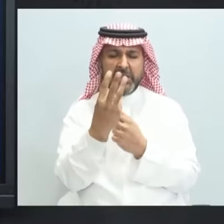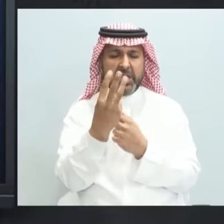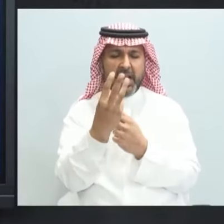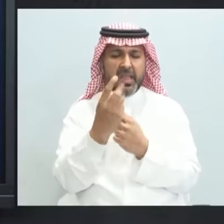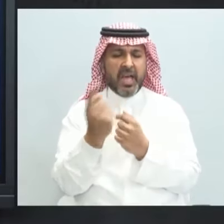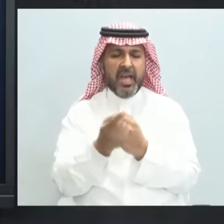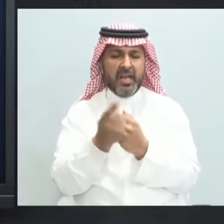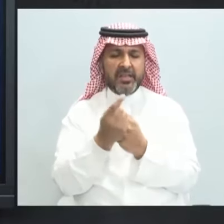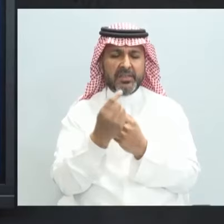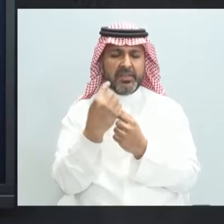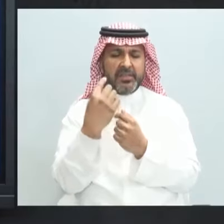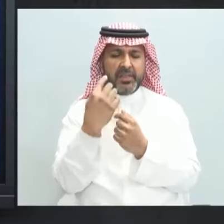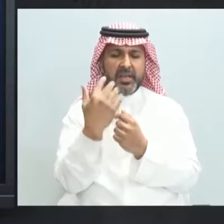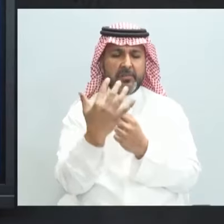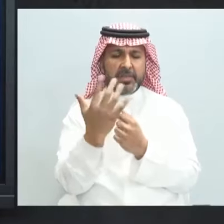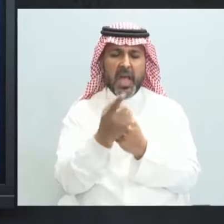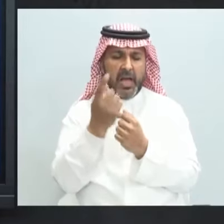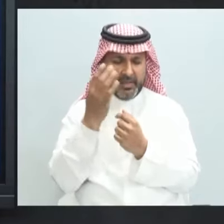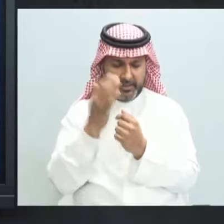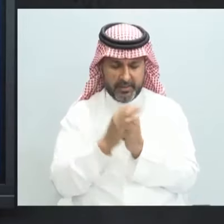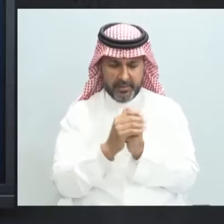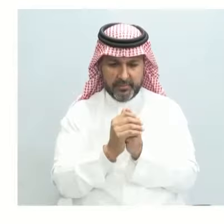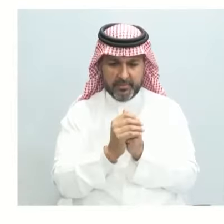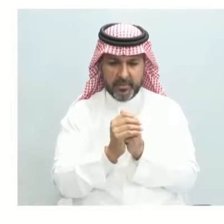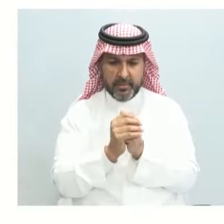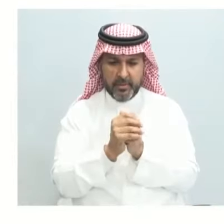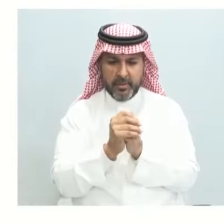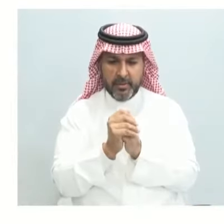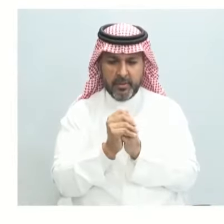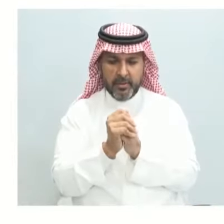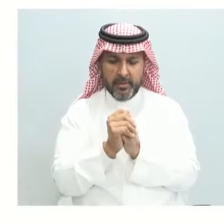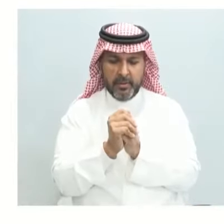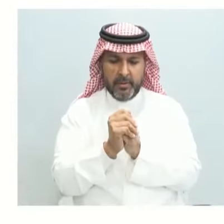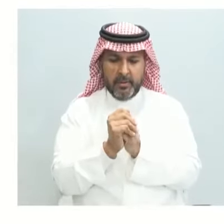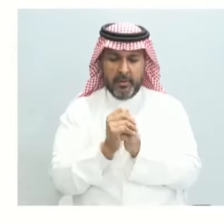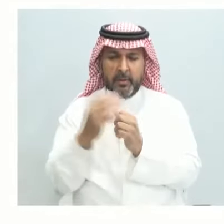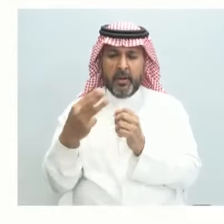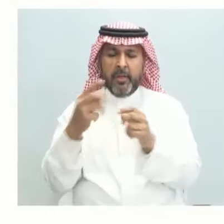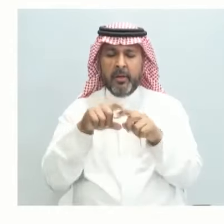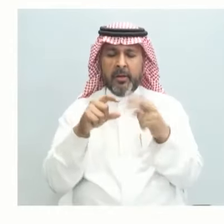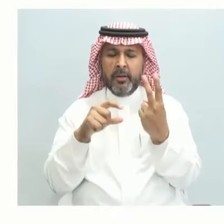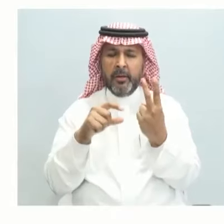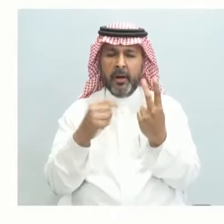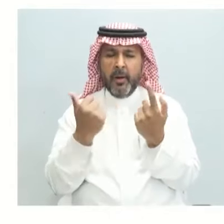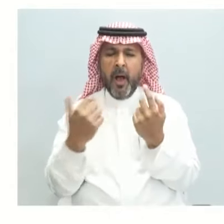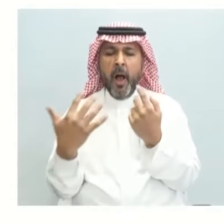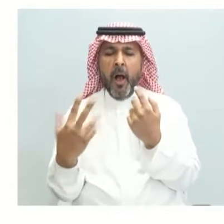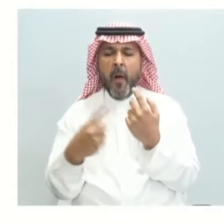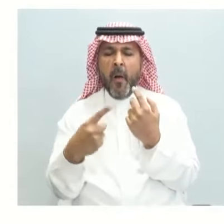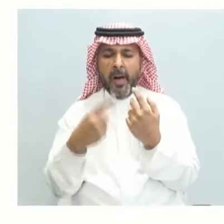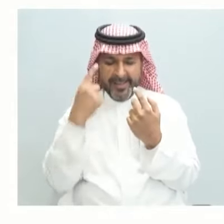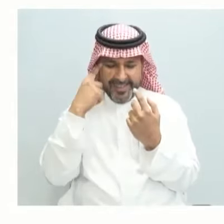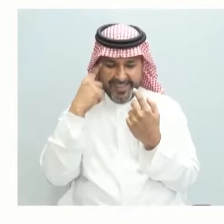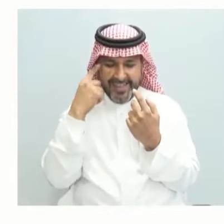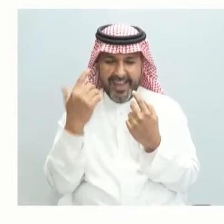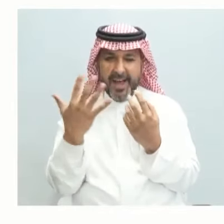سنصل في نهايه الى نفس الارقام او نفس الاعداد 30 تقبل القسمه على اثنان الناتج يساوي 15